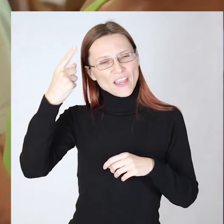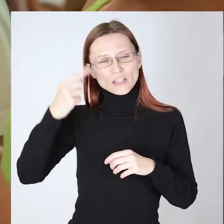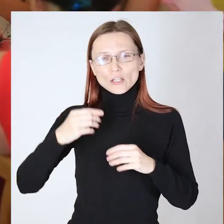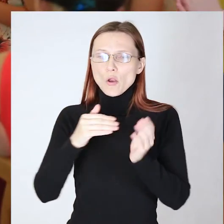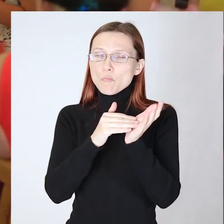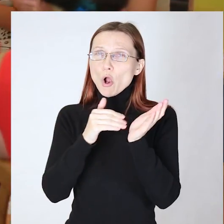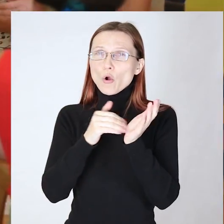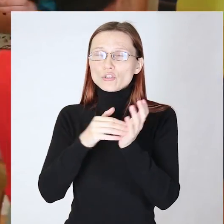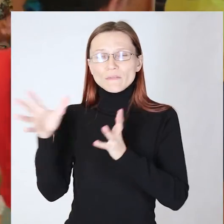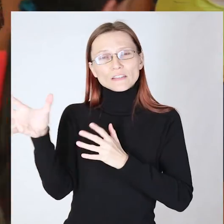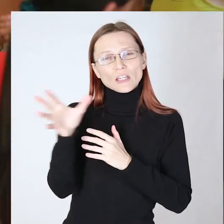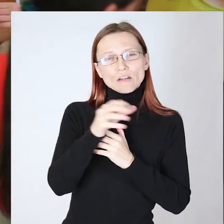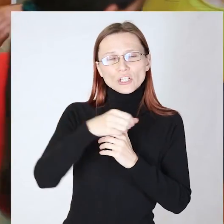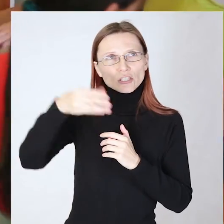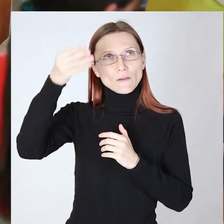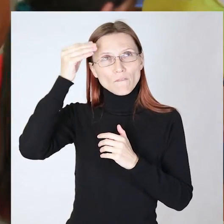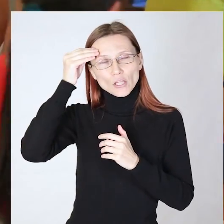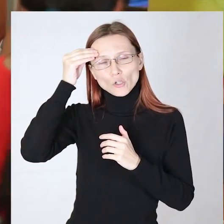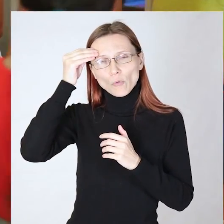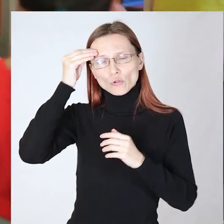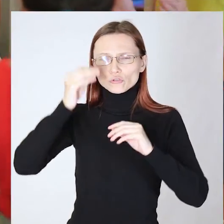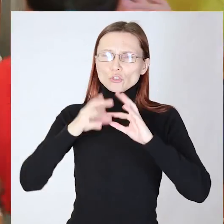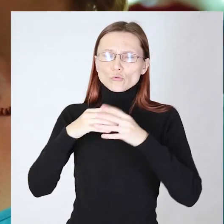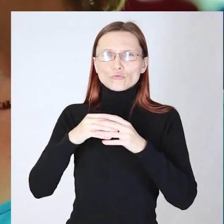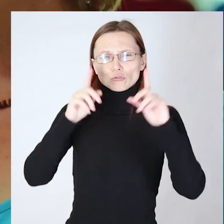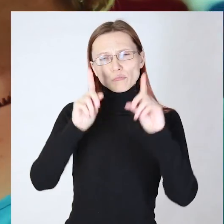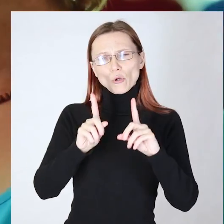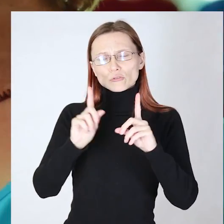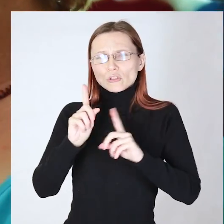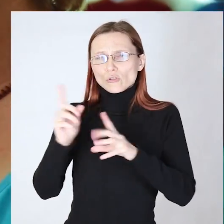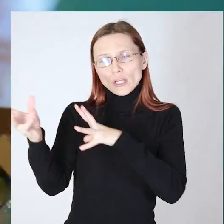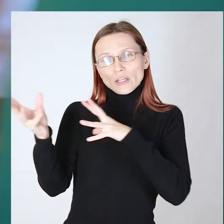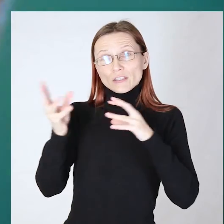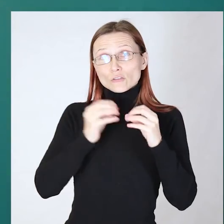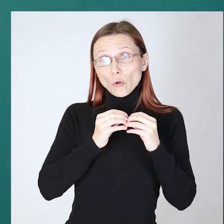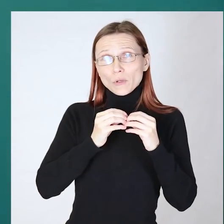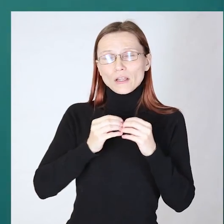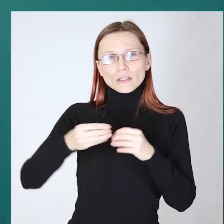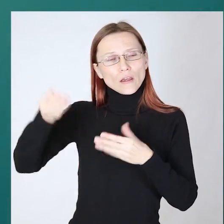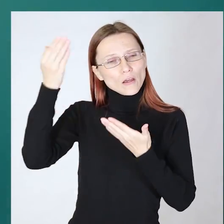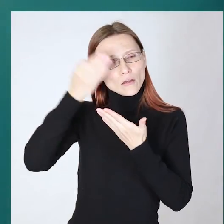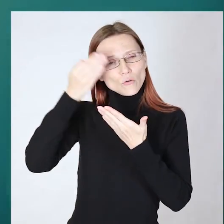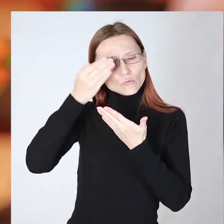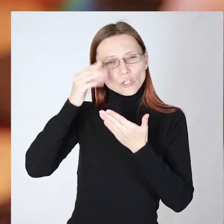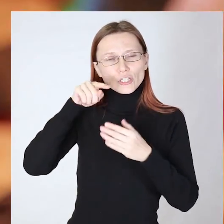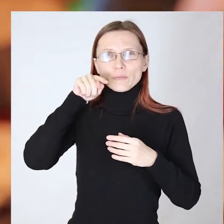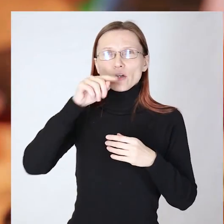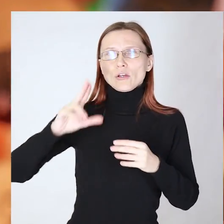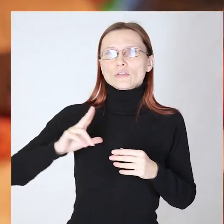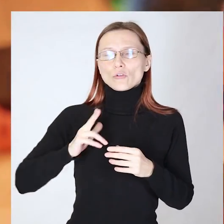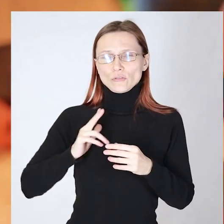aplikovať všetky vedomosti, zručnosti aj postoje, ktoré vzdelávaním získali do života.